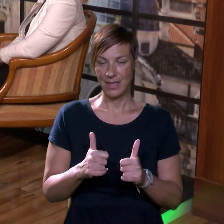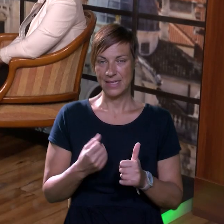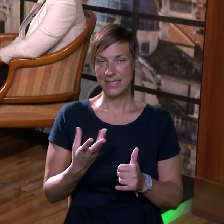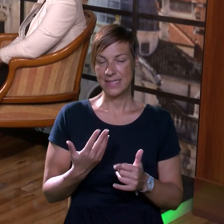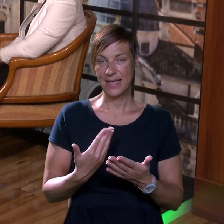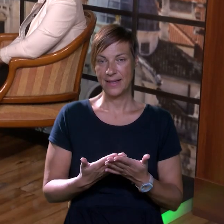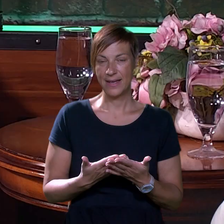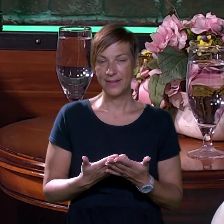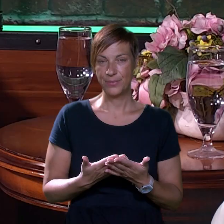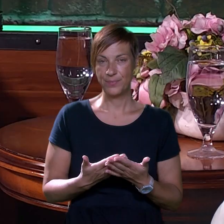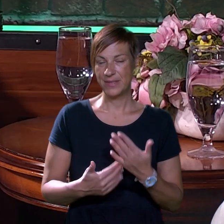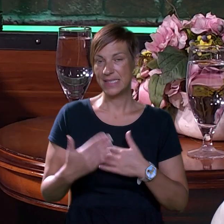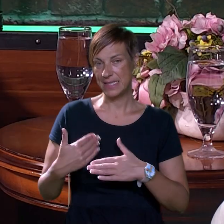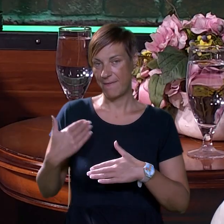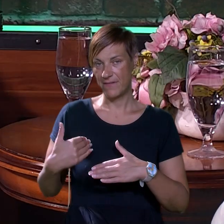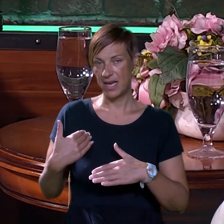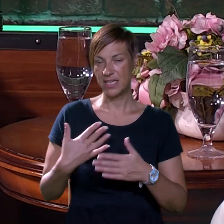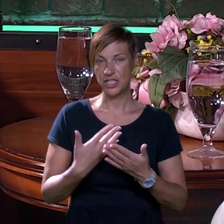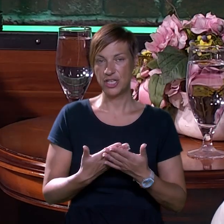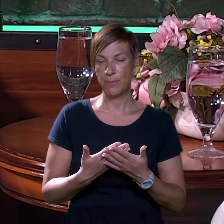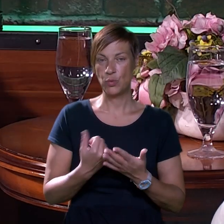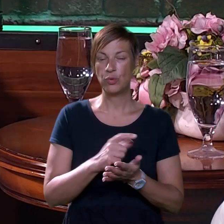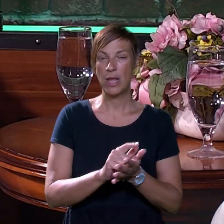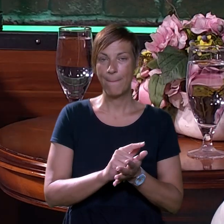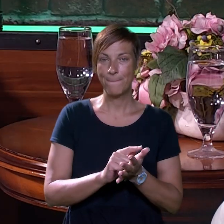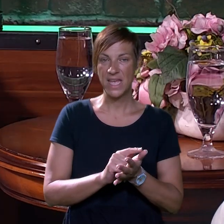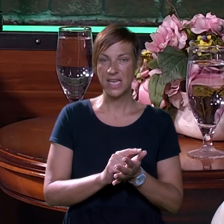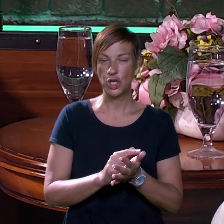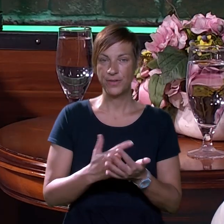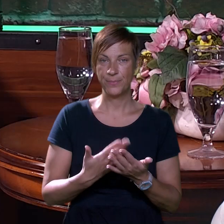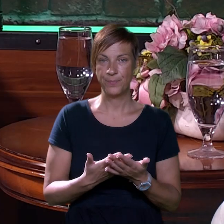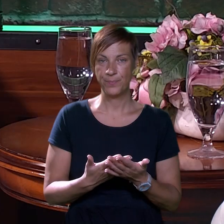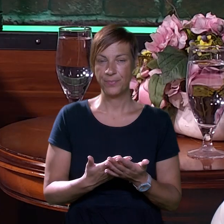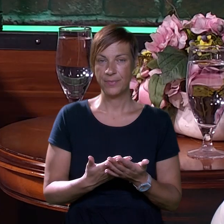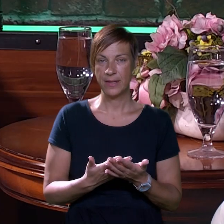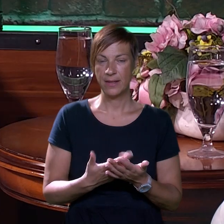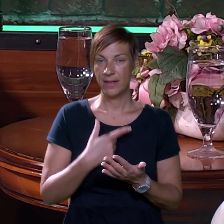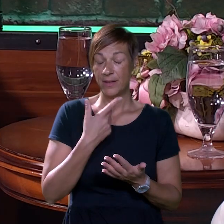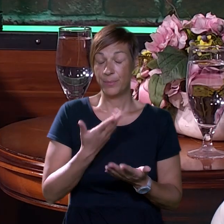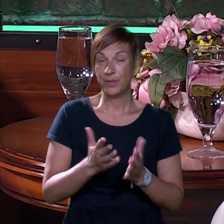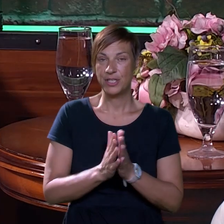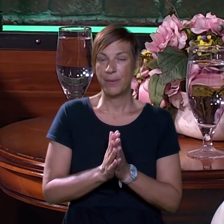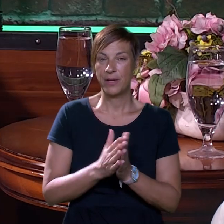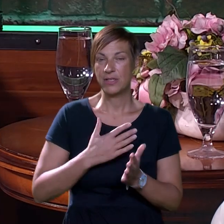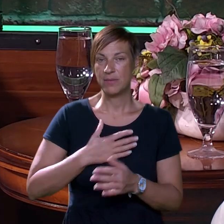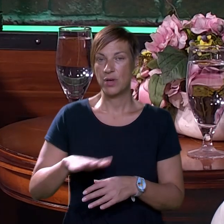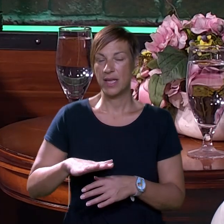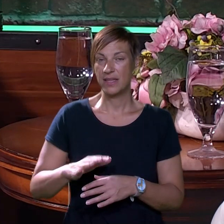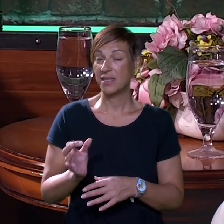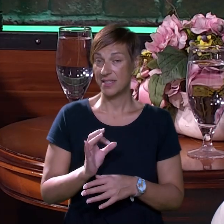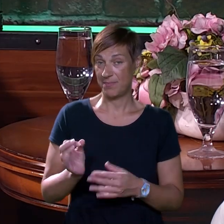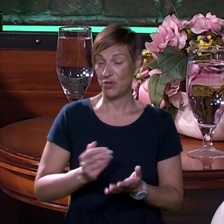sad kad se recimo vraćam u taj period, zaista samo Božjom milosti su moja